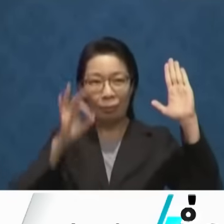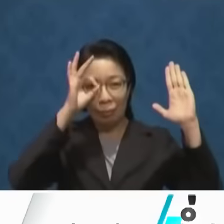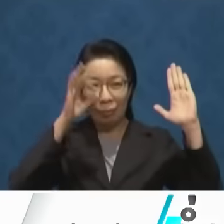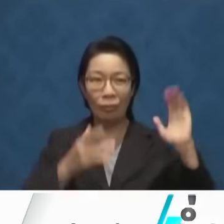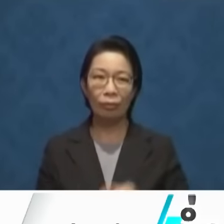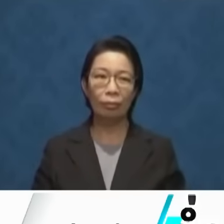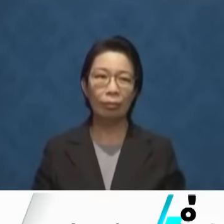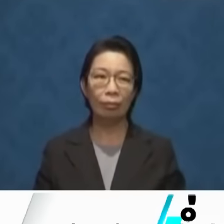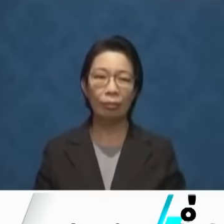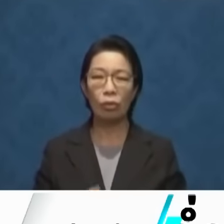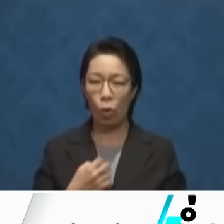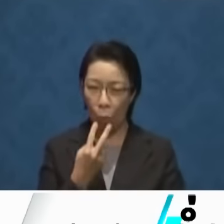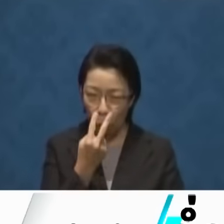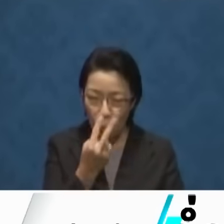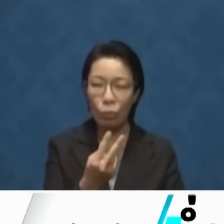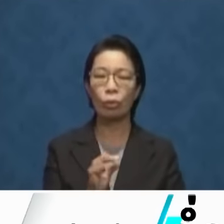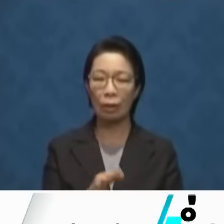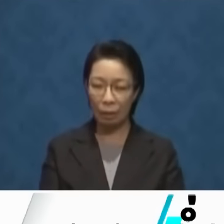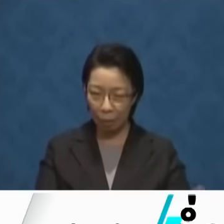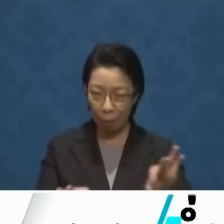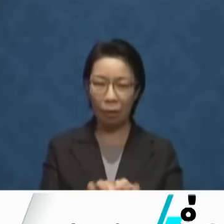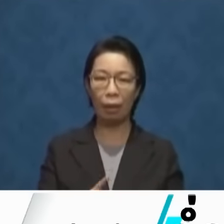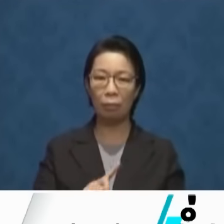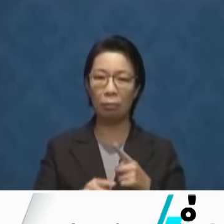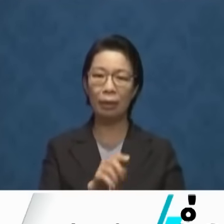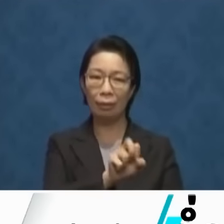ชุมเพื่อพิจารณาว่าพรรคใดให้ความสำคัญกับเรื่องนี